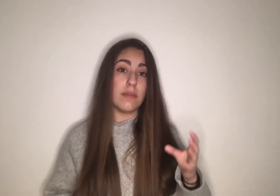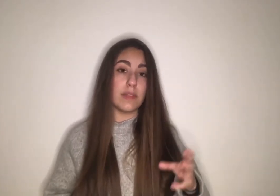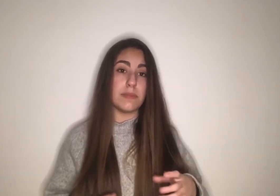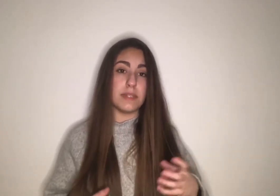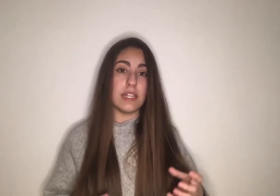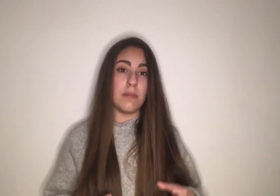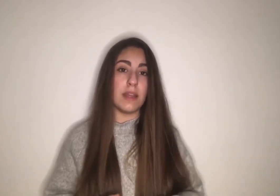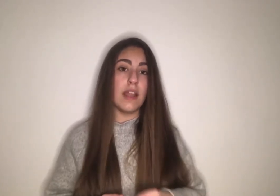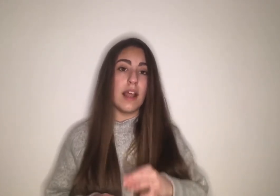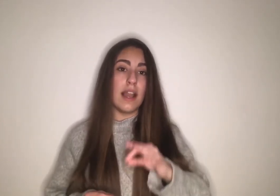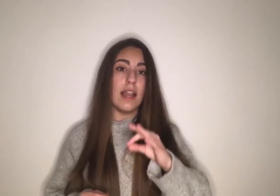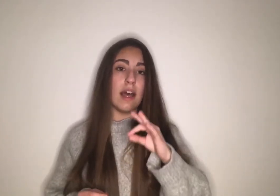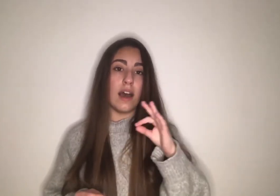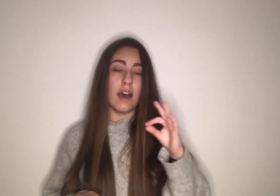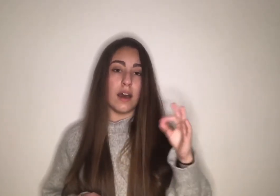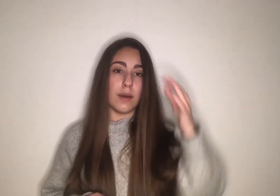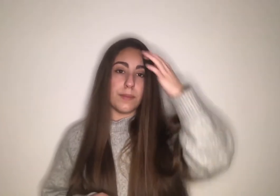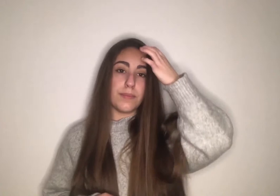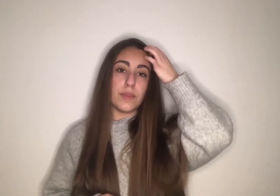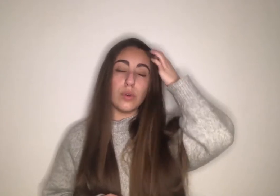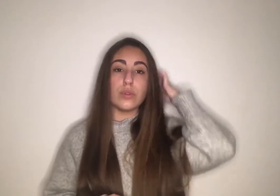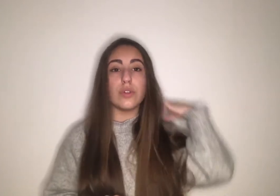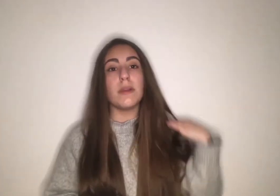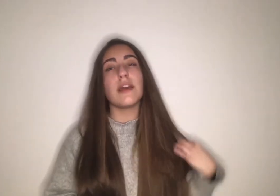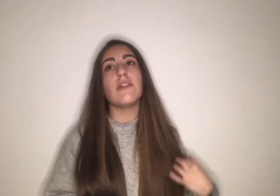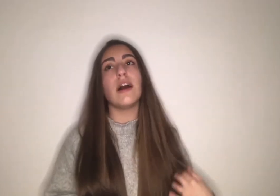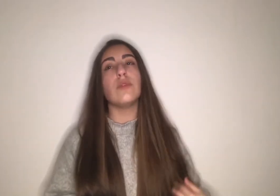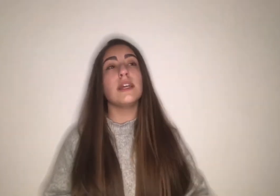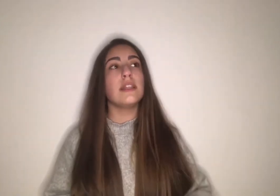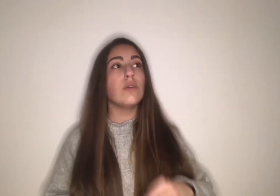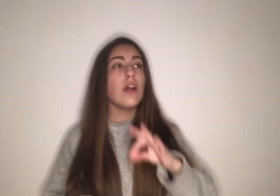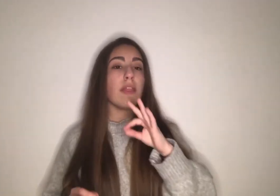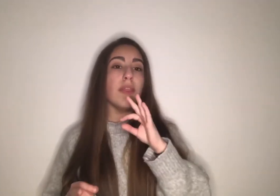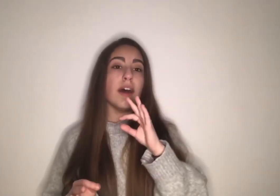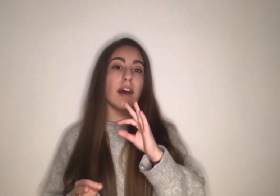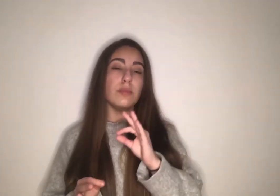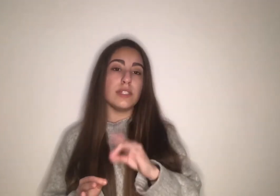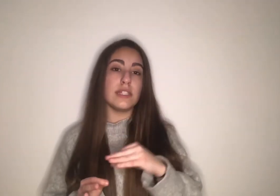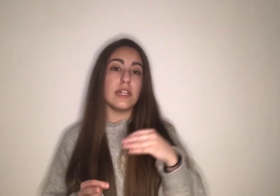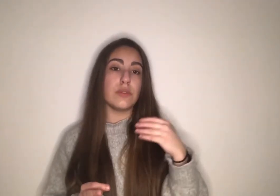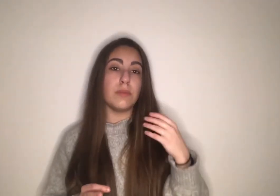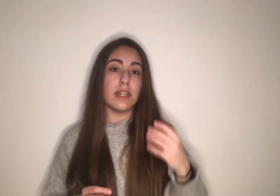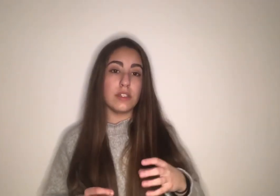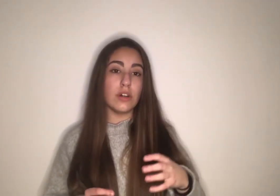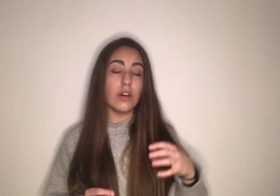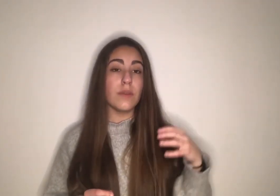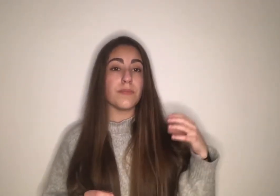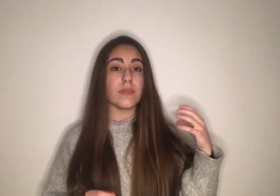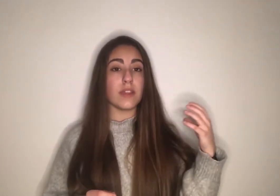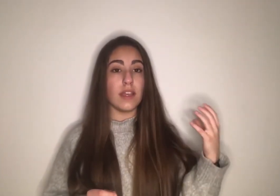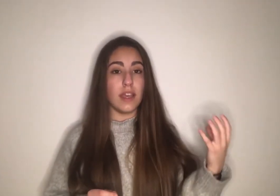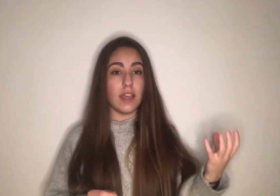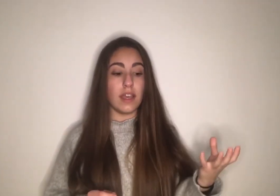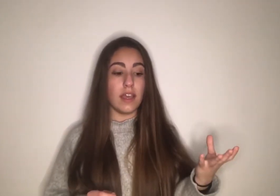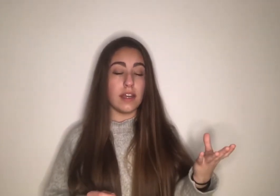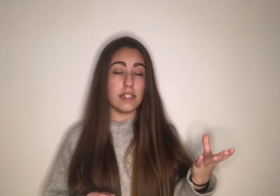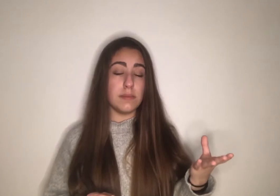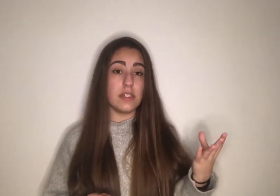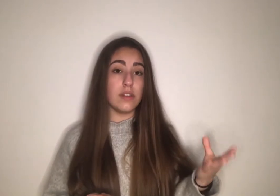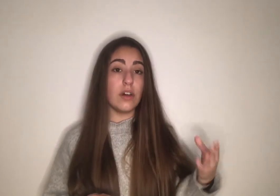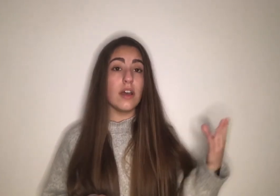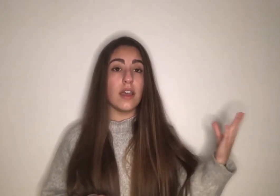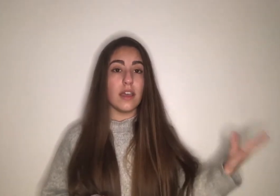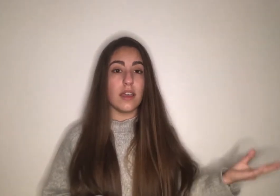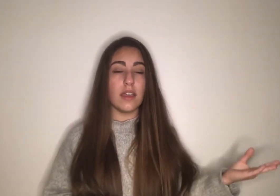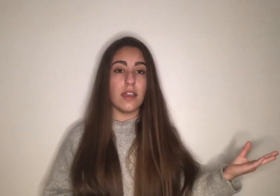extreure especialment la conclusió pel que fa a l'objectiu del procés de superació,